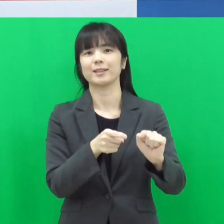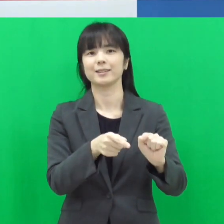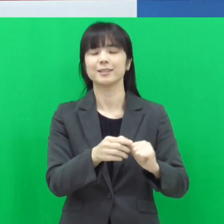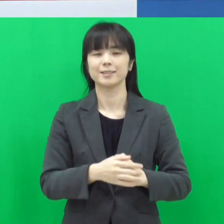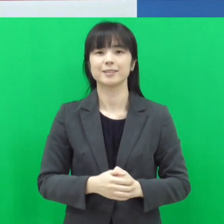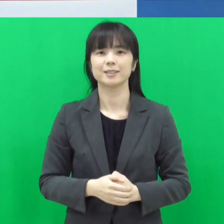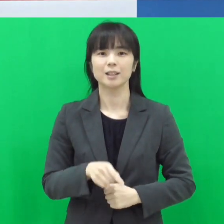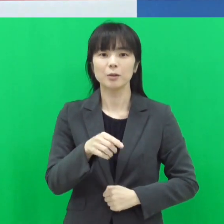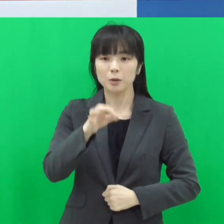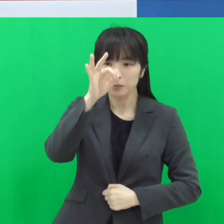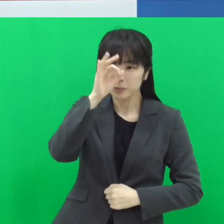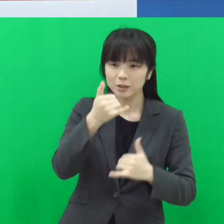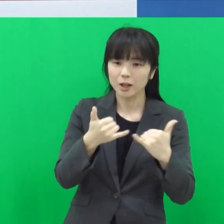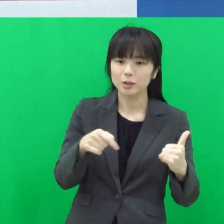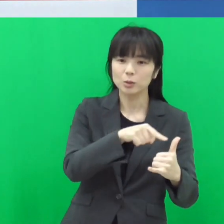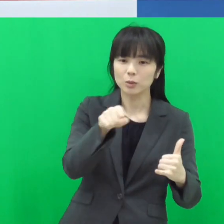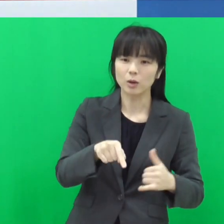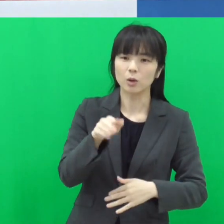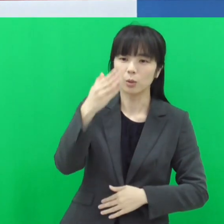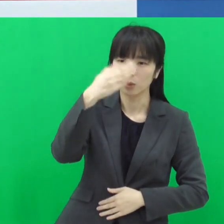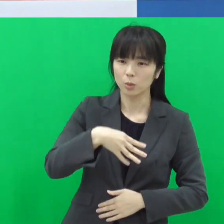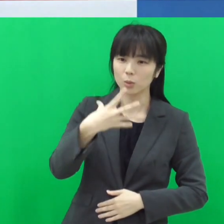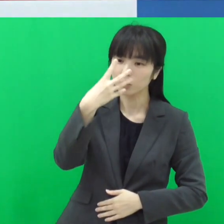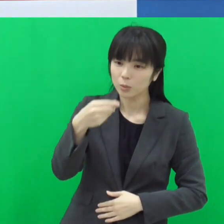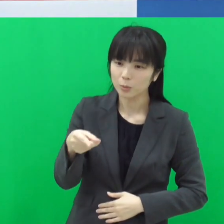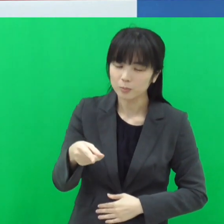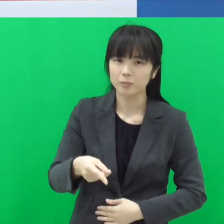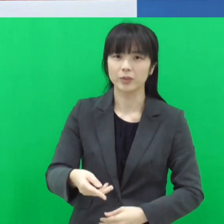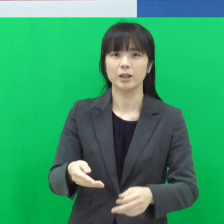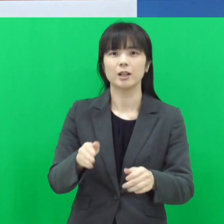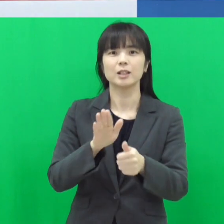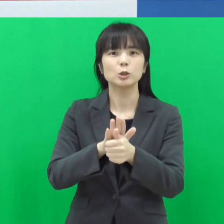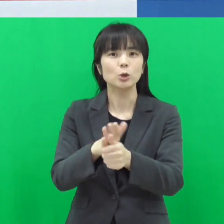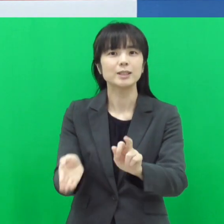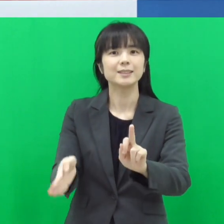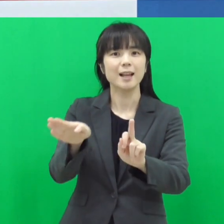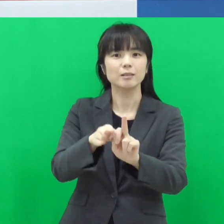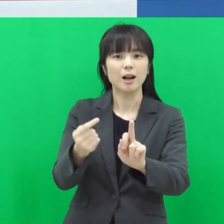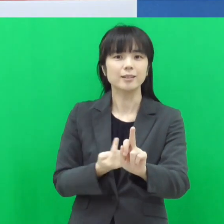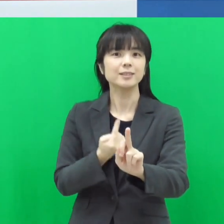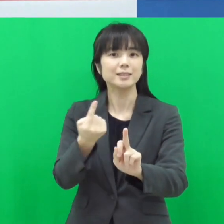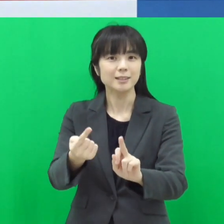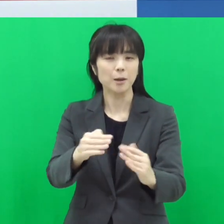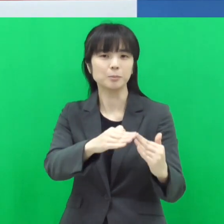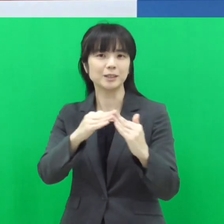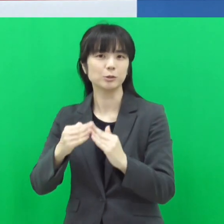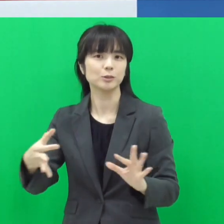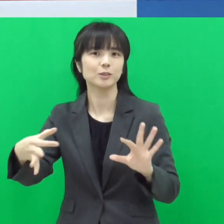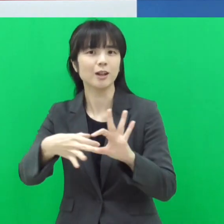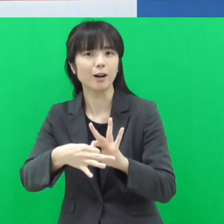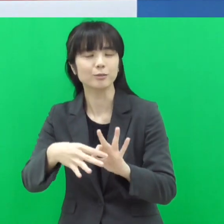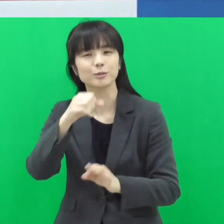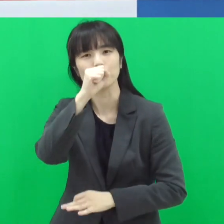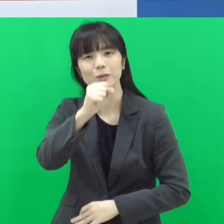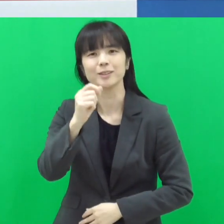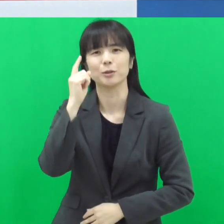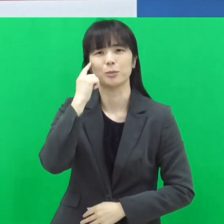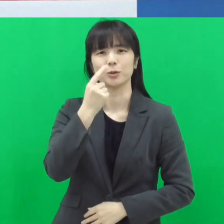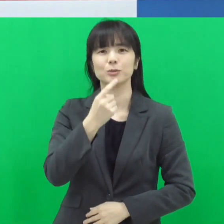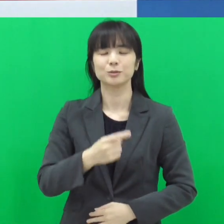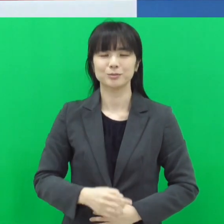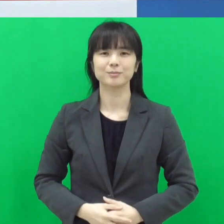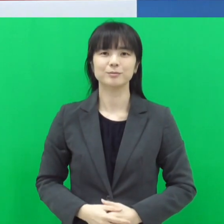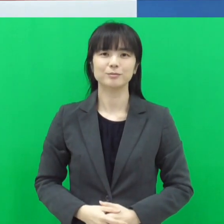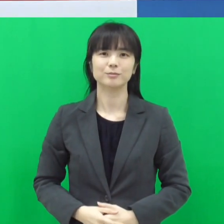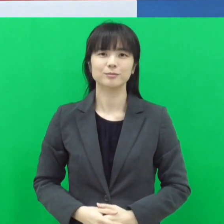持って、そして、移住促進センター等に足を運んでいただけるようになるのではないかと考えております。 ありがとうございます。は